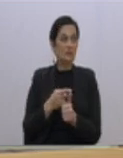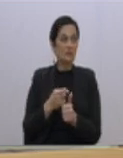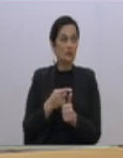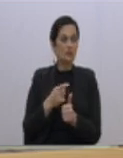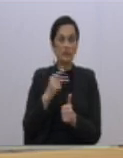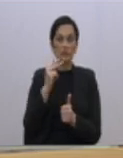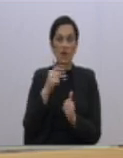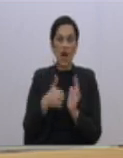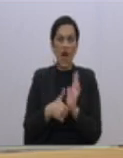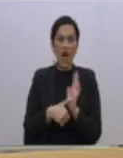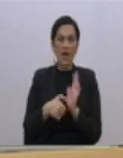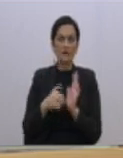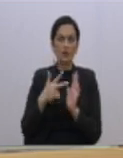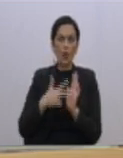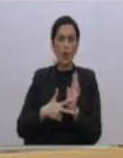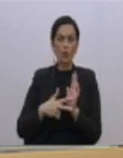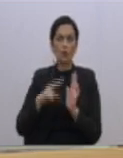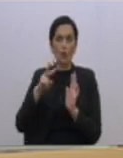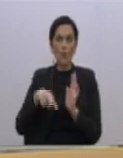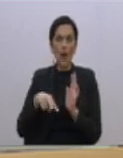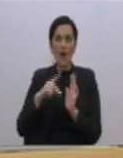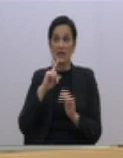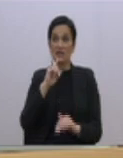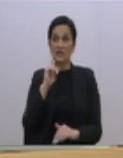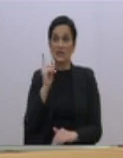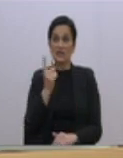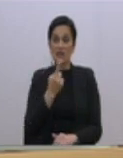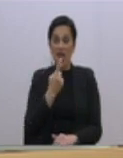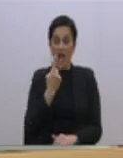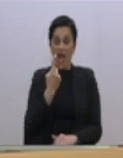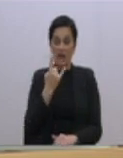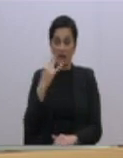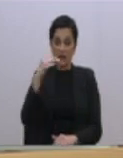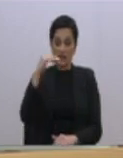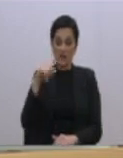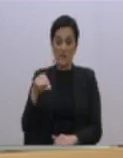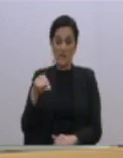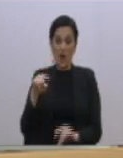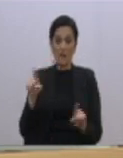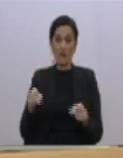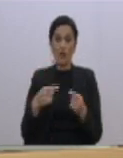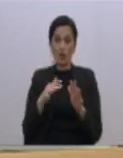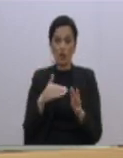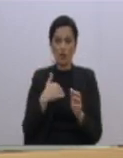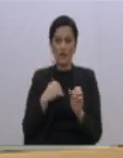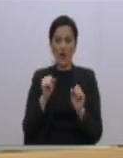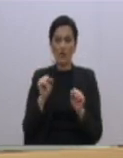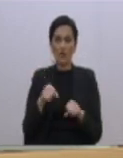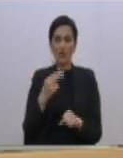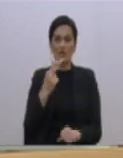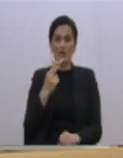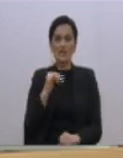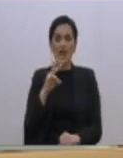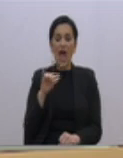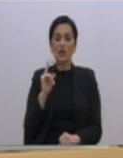card-ები, 680 ლარი წელიწადში ერთი ბავშვისთვის, რისი განხორციელებაც ჩვენ შევძელით წალენჯიხაში